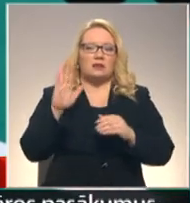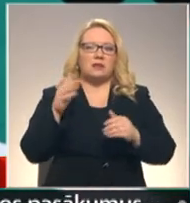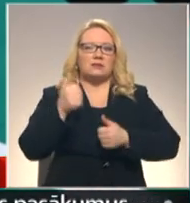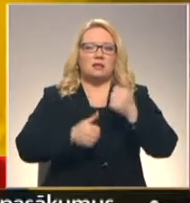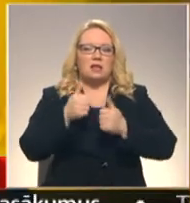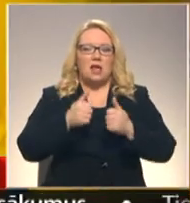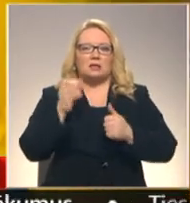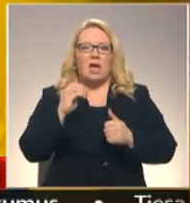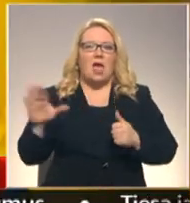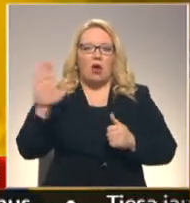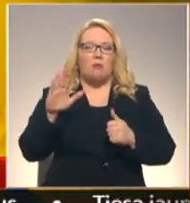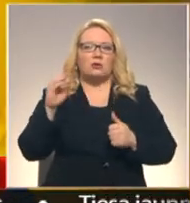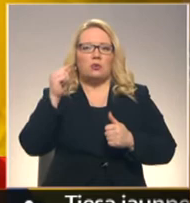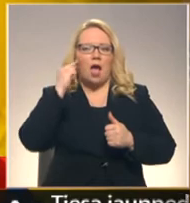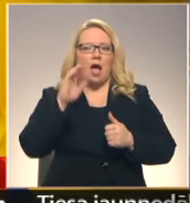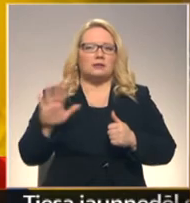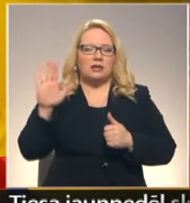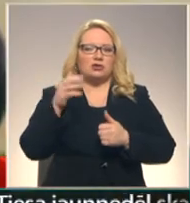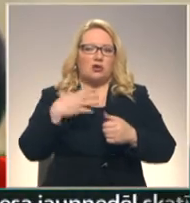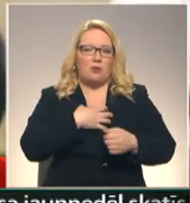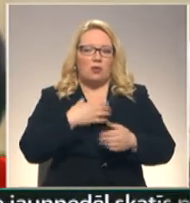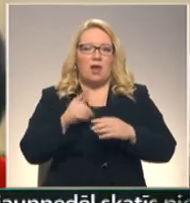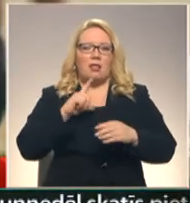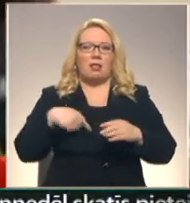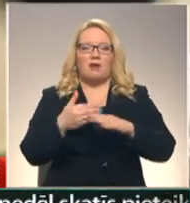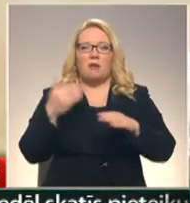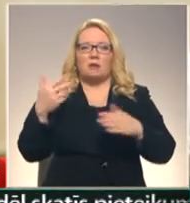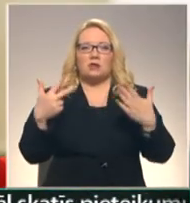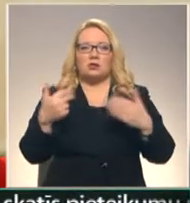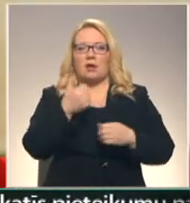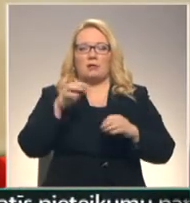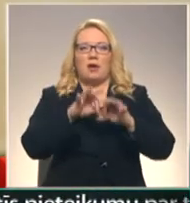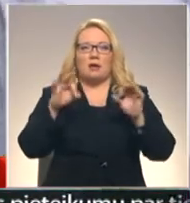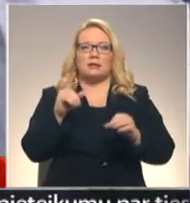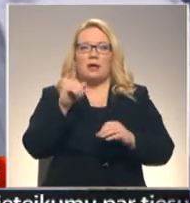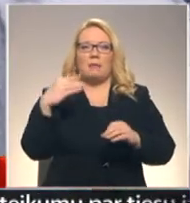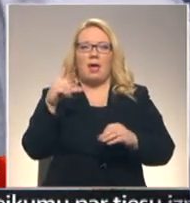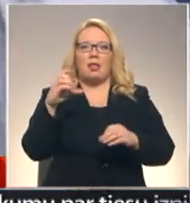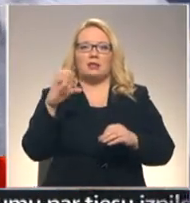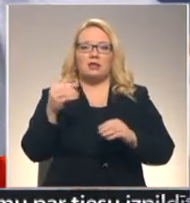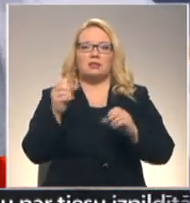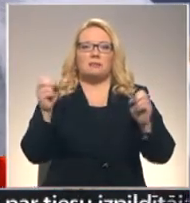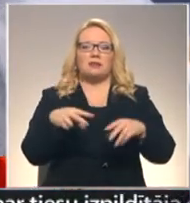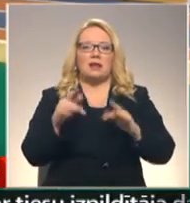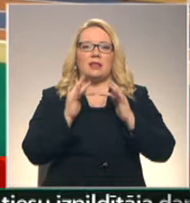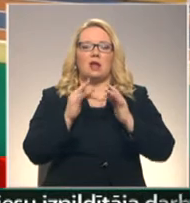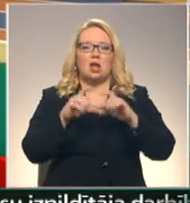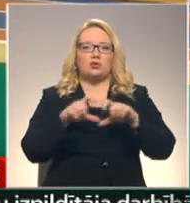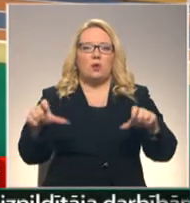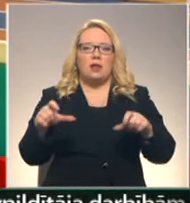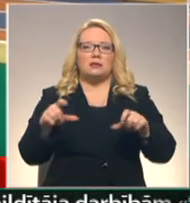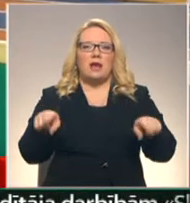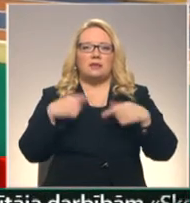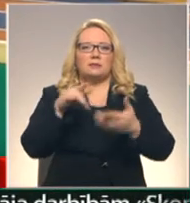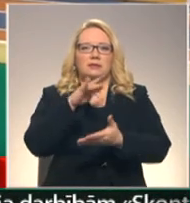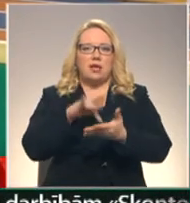un Āzijas bočas čempionātā. Latvijā boča pirms aptuveni 8 gadiem aizsāka Pelču speciālās internāta pamatskolas attīstības centra skolotāja